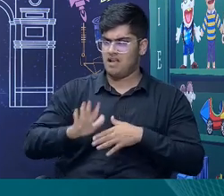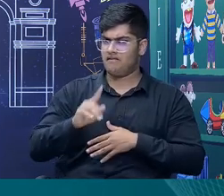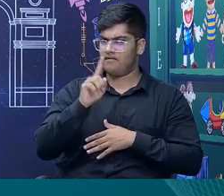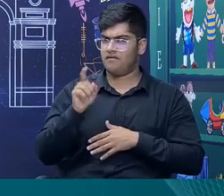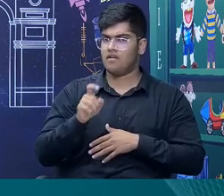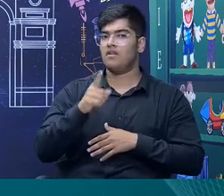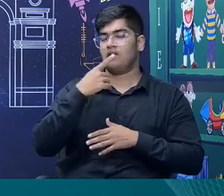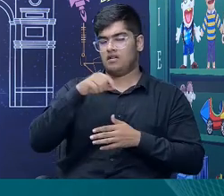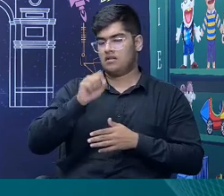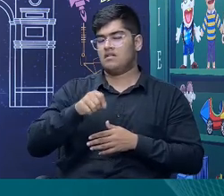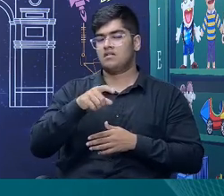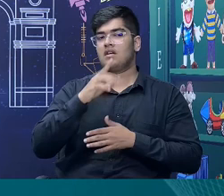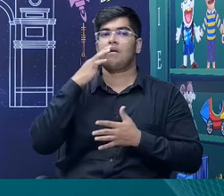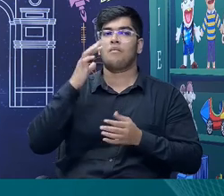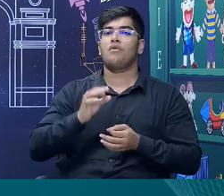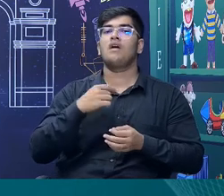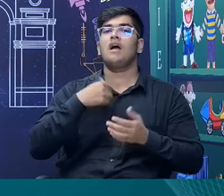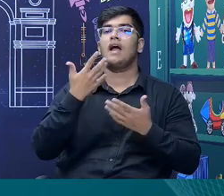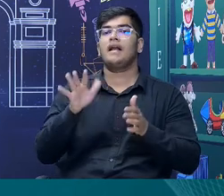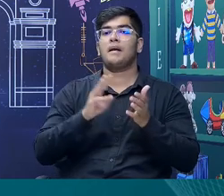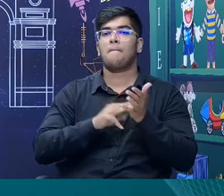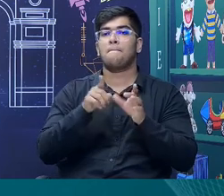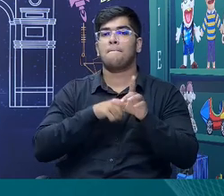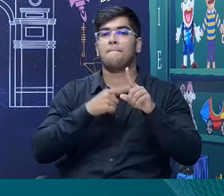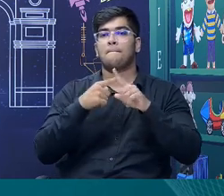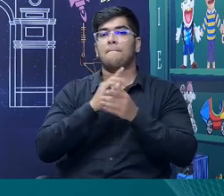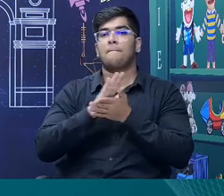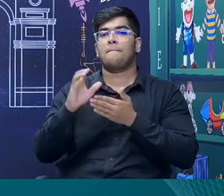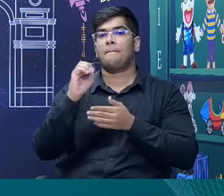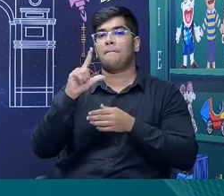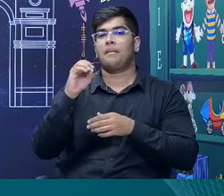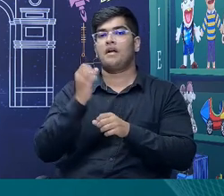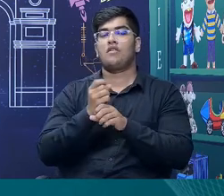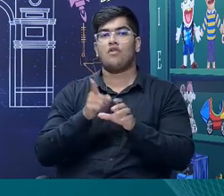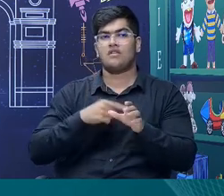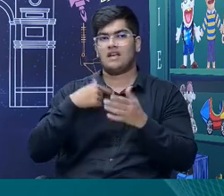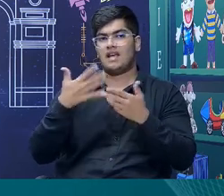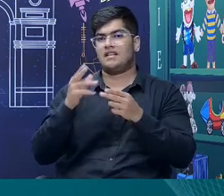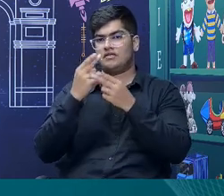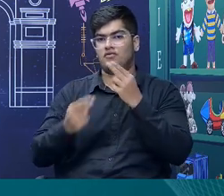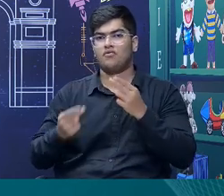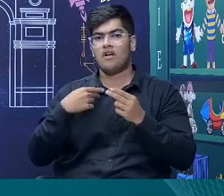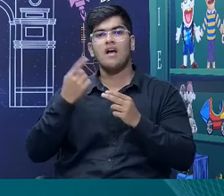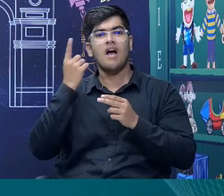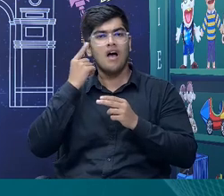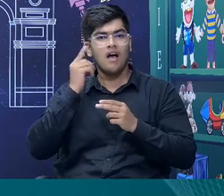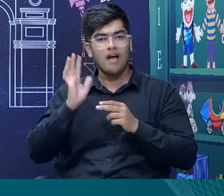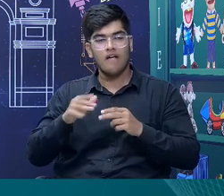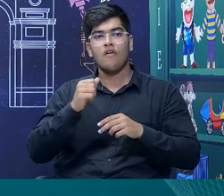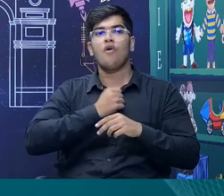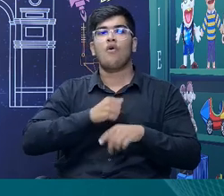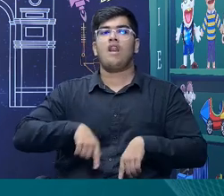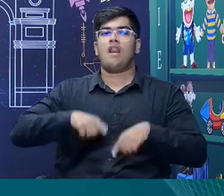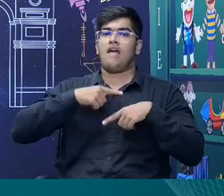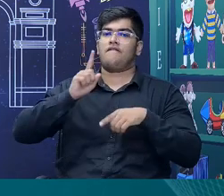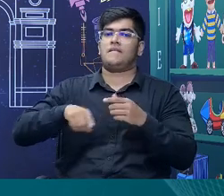बहुत जरूरी है की कभी भी हम माइथॉलजी से रिलेटेड कोई भी कहानी सुन तो उसे अपने जीवन में जरूर अप्लाई